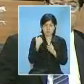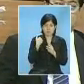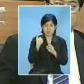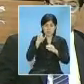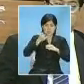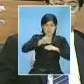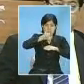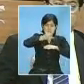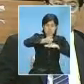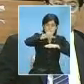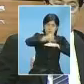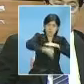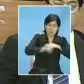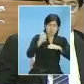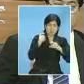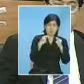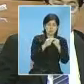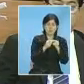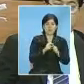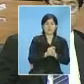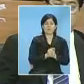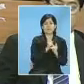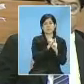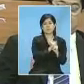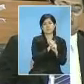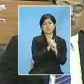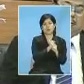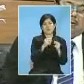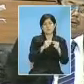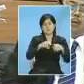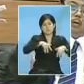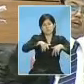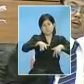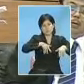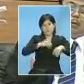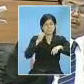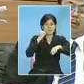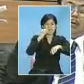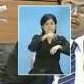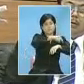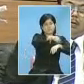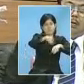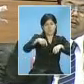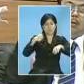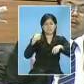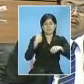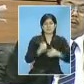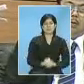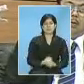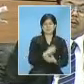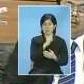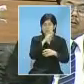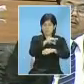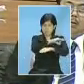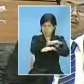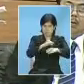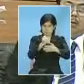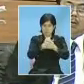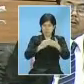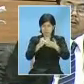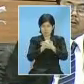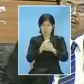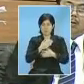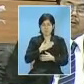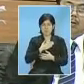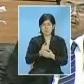อยู่อาศัยผมเสนอแนวทางอันนึงครับว่าถ้ามีการสำรวจหรือจะต้องออกเส้นทางเนี่ยพยายามให้อยู่